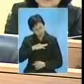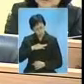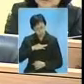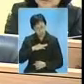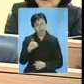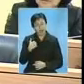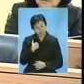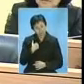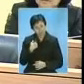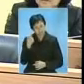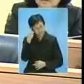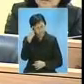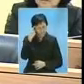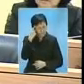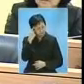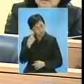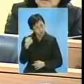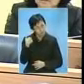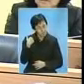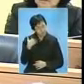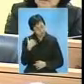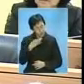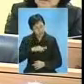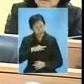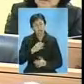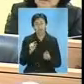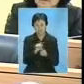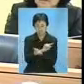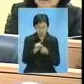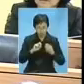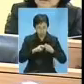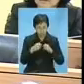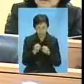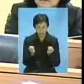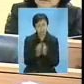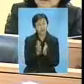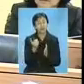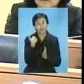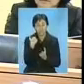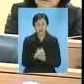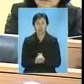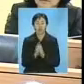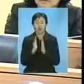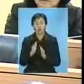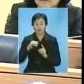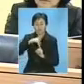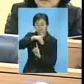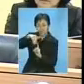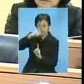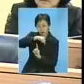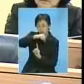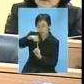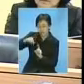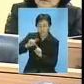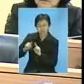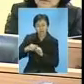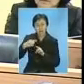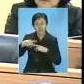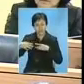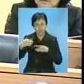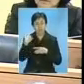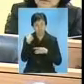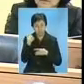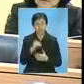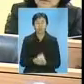องๆเราเห็นมนุษย์ขัดแย้งกับสังคมและเราเห็นมนุษย์ขัดแย้งกับสิ่งแวดล้อม